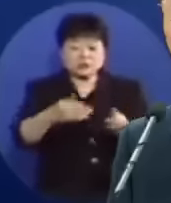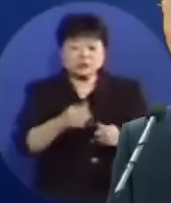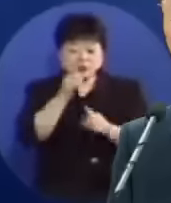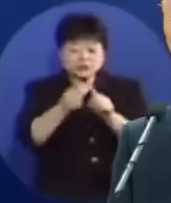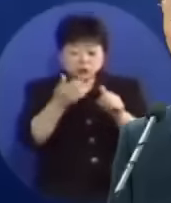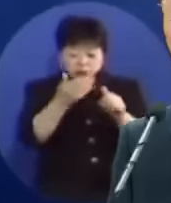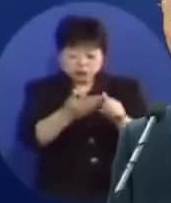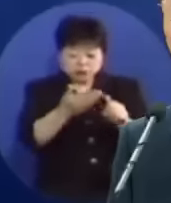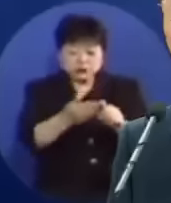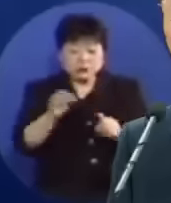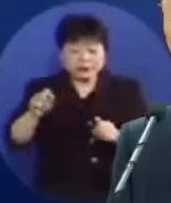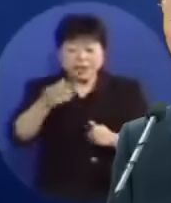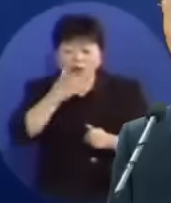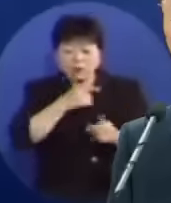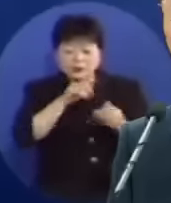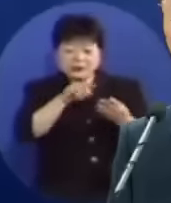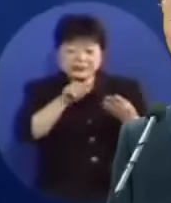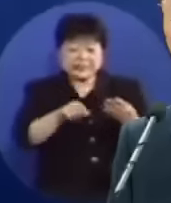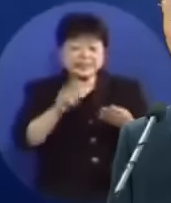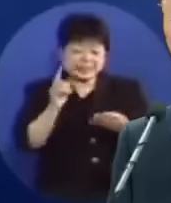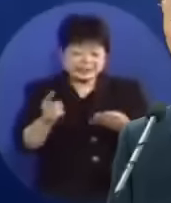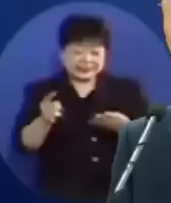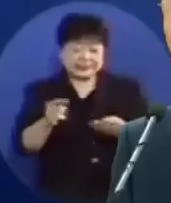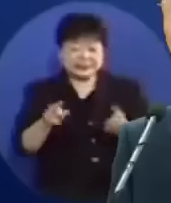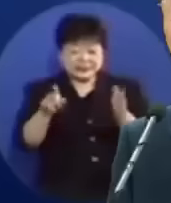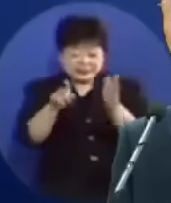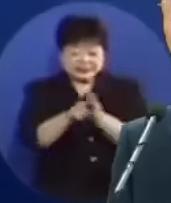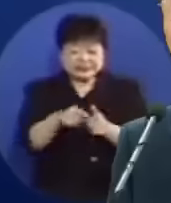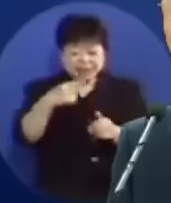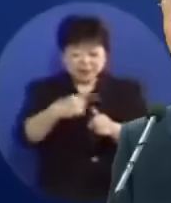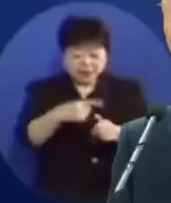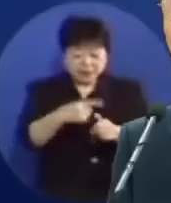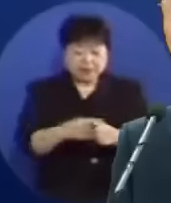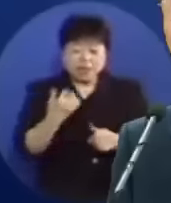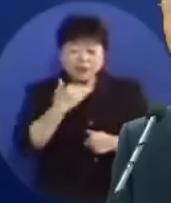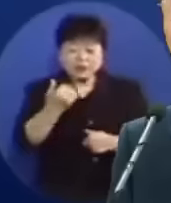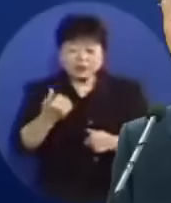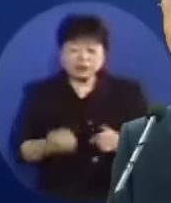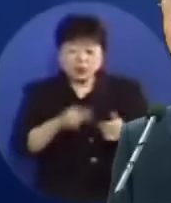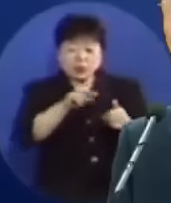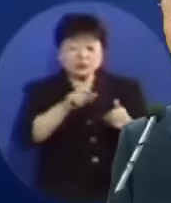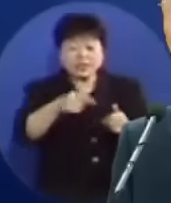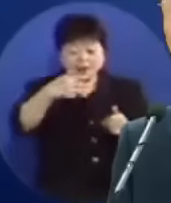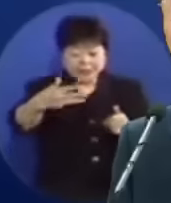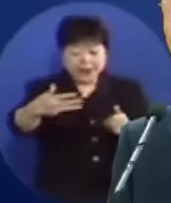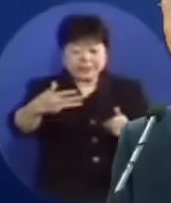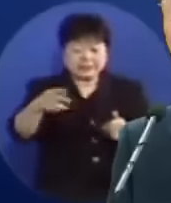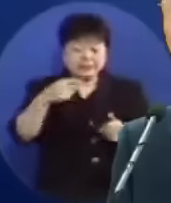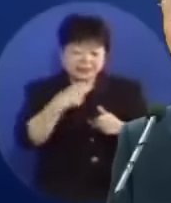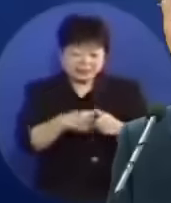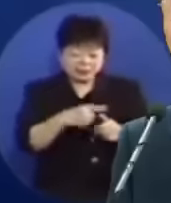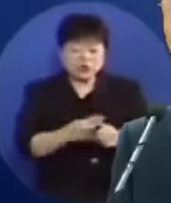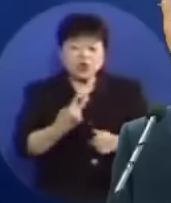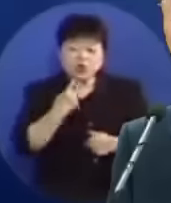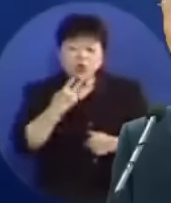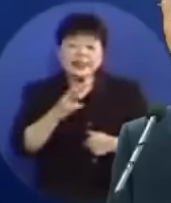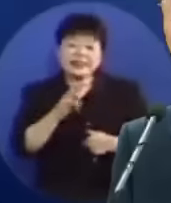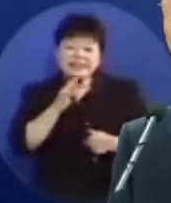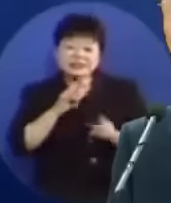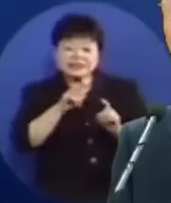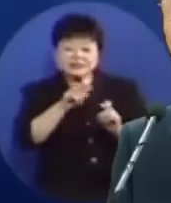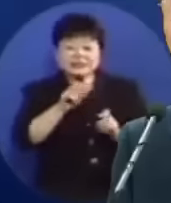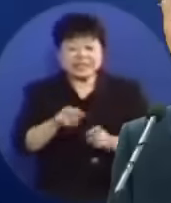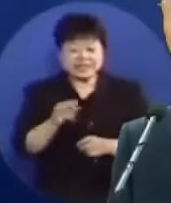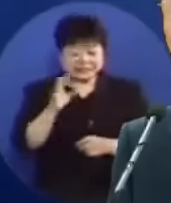시험을 줍니다. 마태복음 4장 1절. 신앙인을 박해합니다. 베드로전서 5장 8절. 참수합니다. 요한계시록 12장